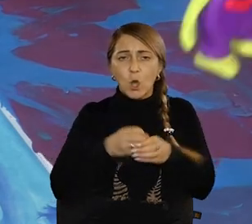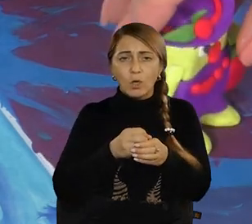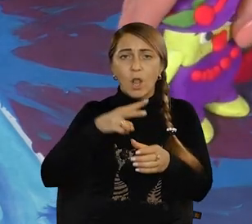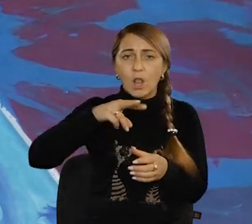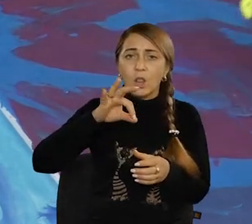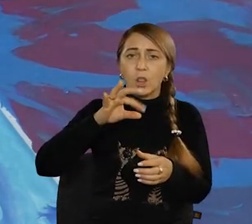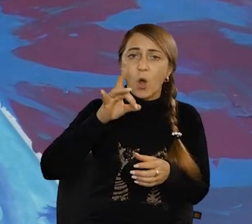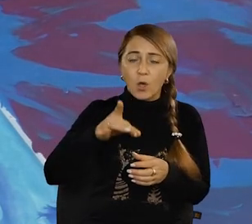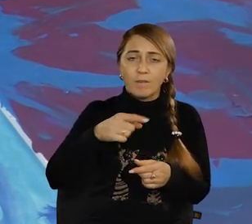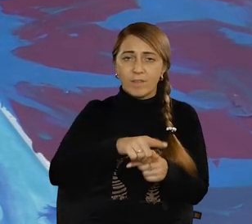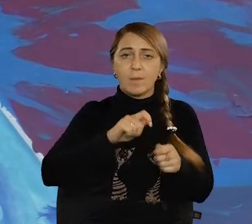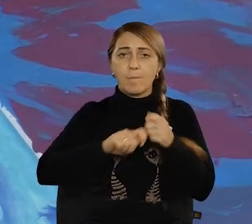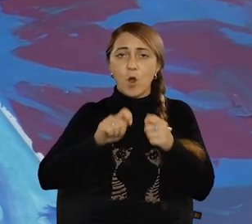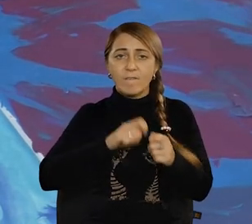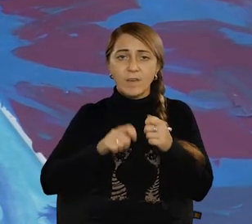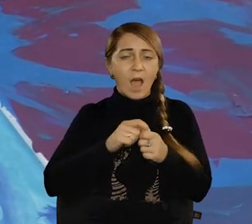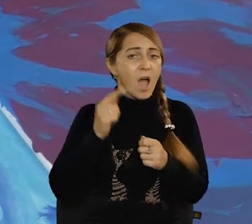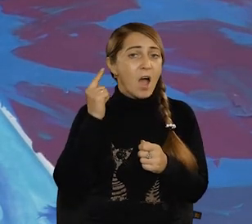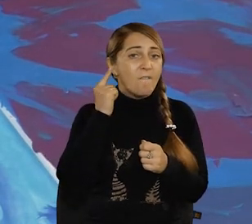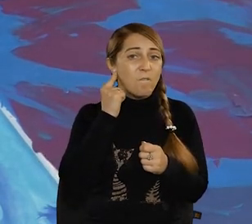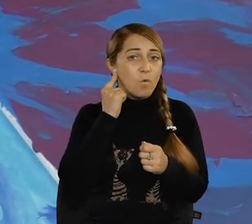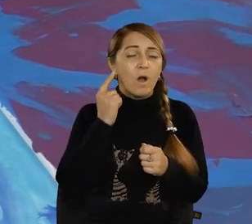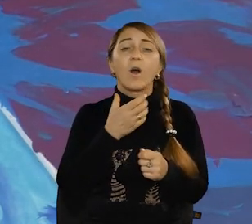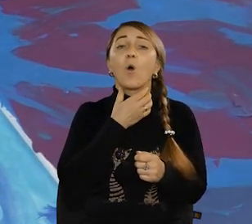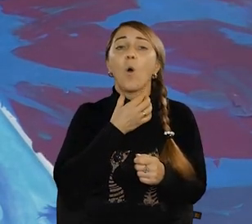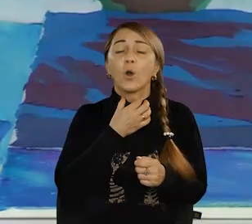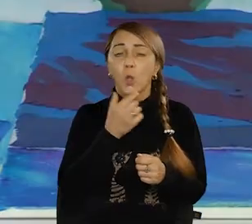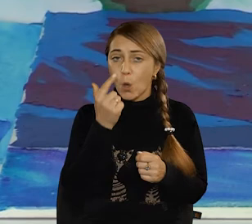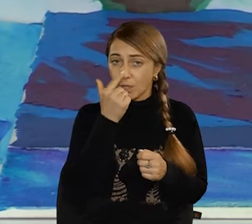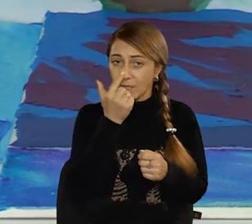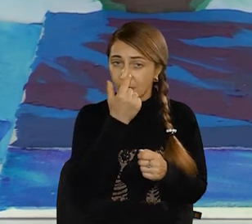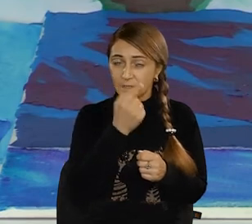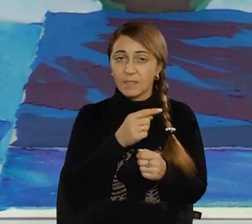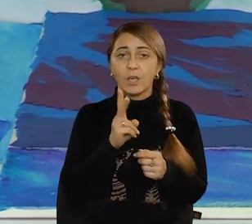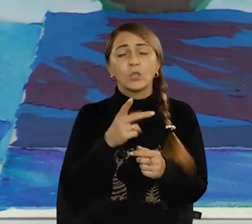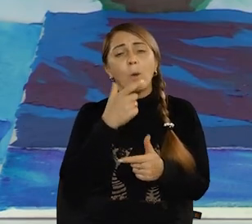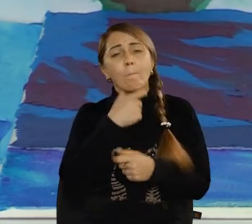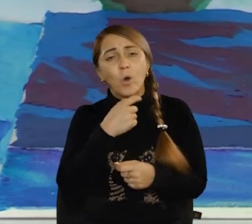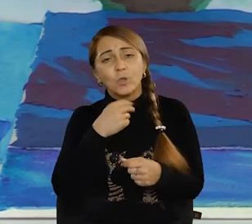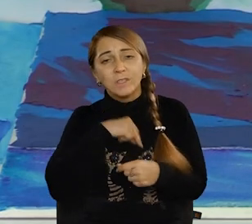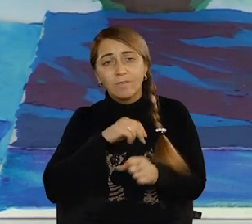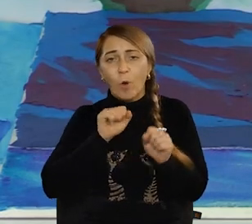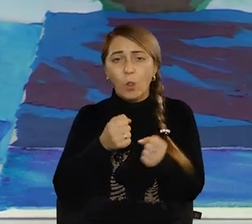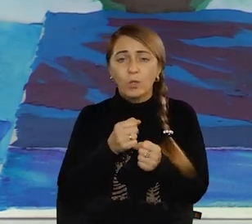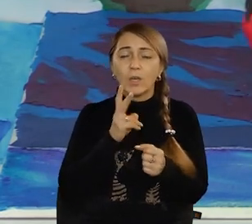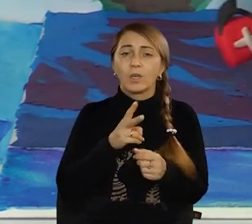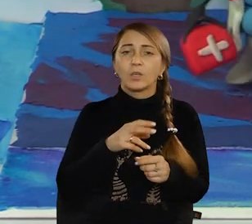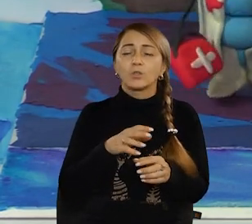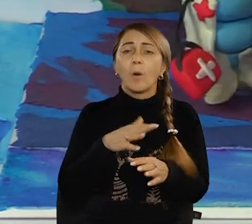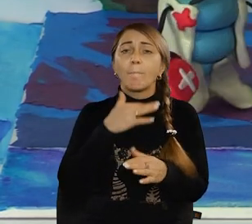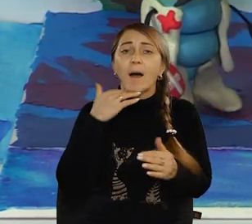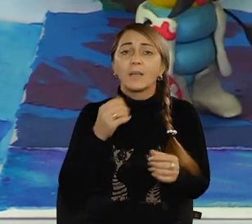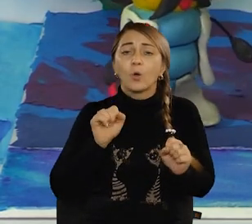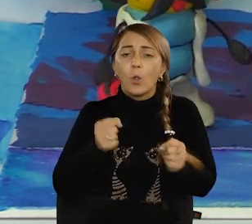лор. Він перевіряє та лікує вуха, горло, ніс. Хто морозива наївся, а хто любить холодного